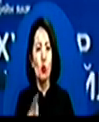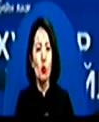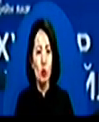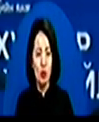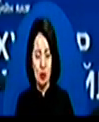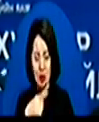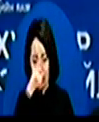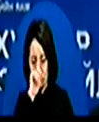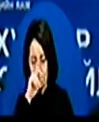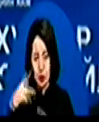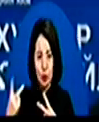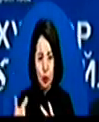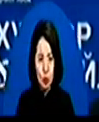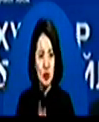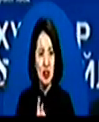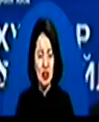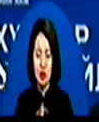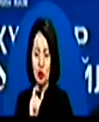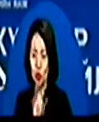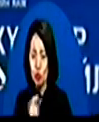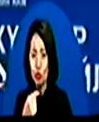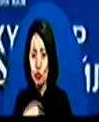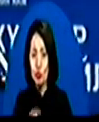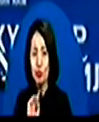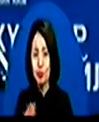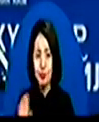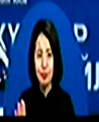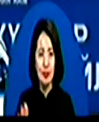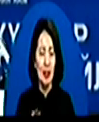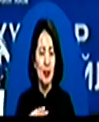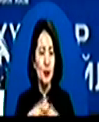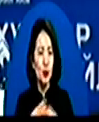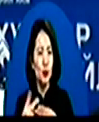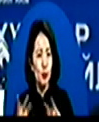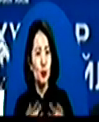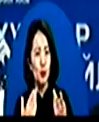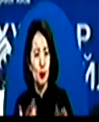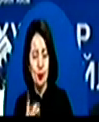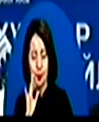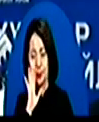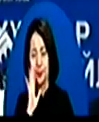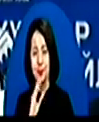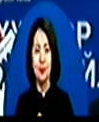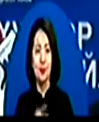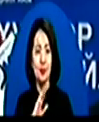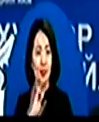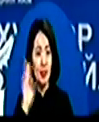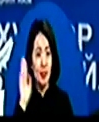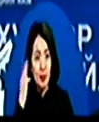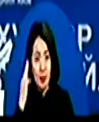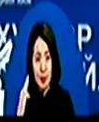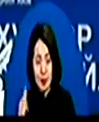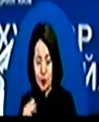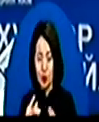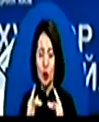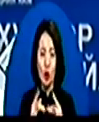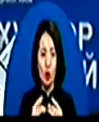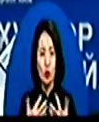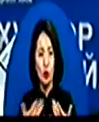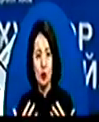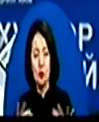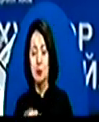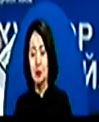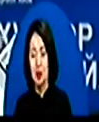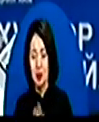эмчилгээ үйлчлэгээ шаардлагатай ийм улсуудад одоо зурсан зүйлчлэгээ үзүүлэхээр тодорхой хэмжээний ор тоног төхөөрөмжүүдийг